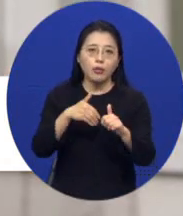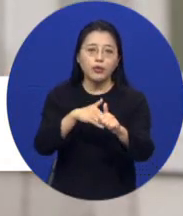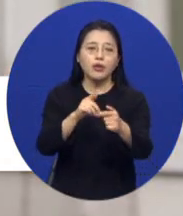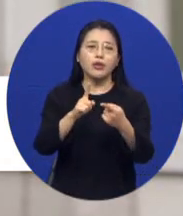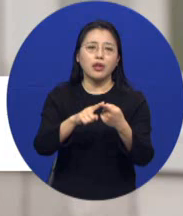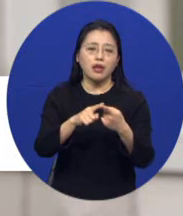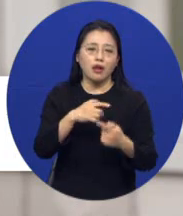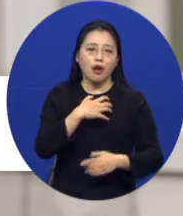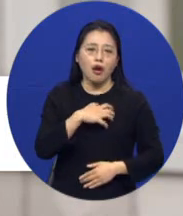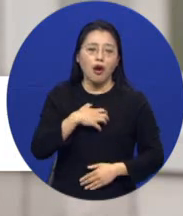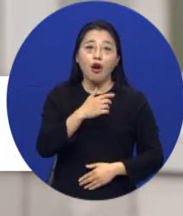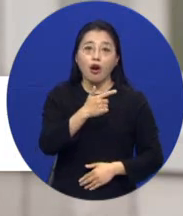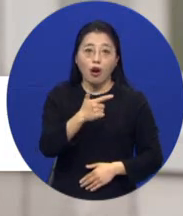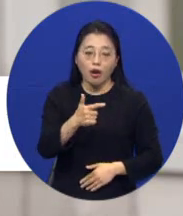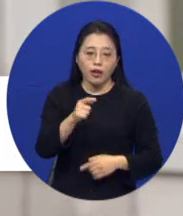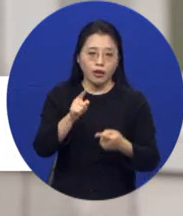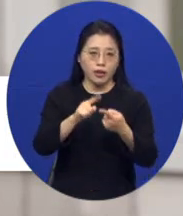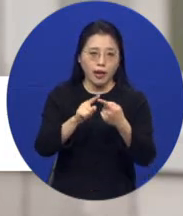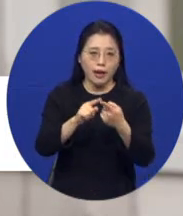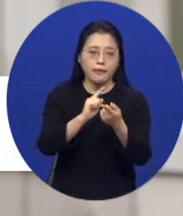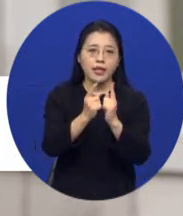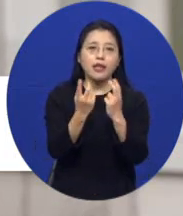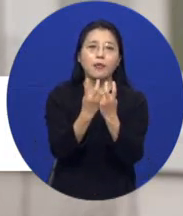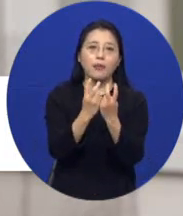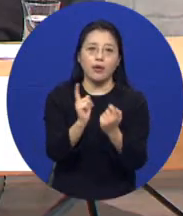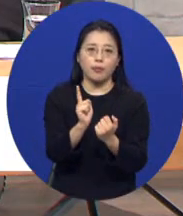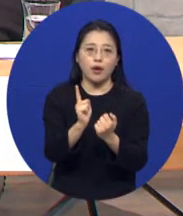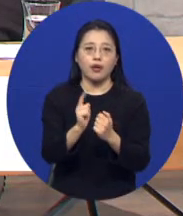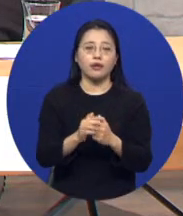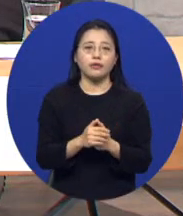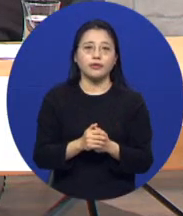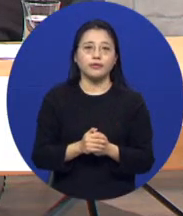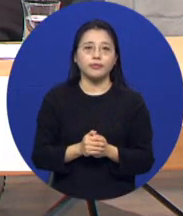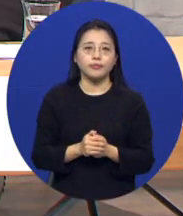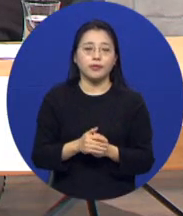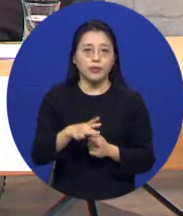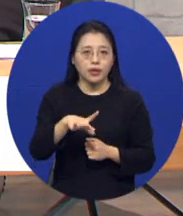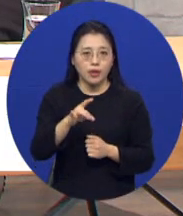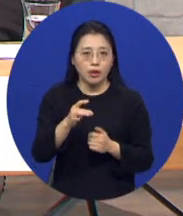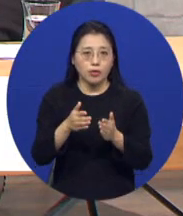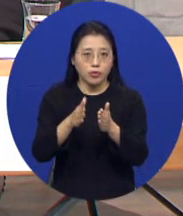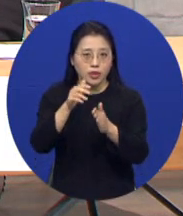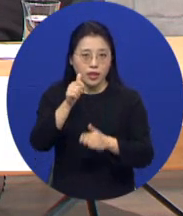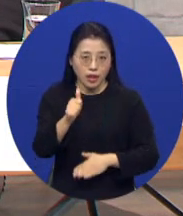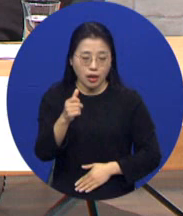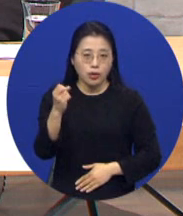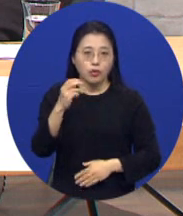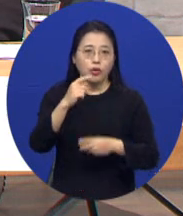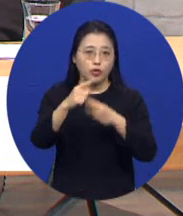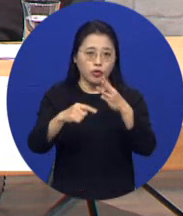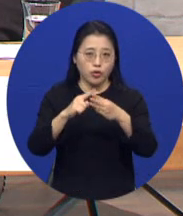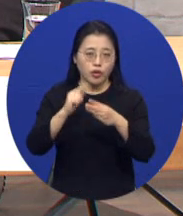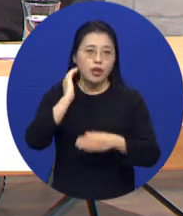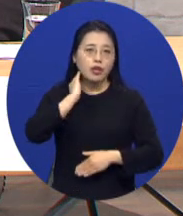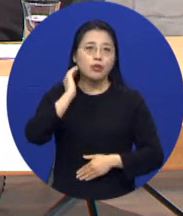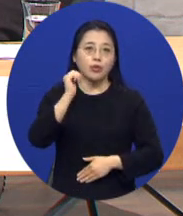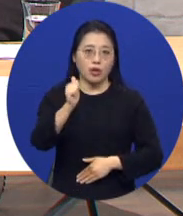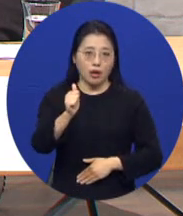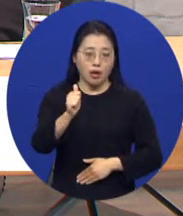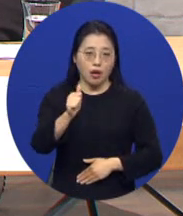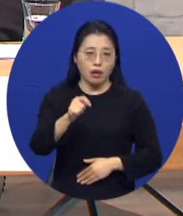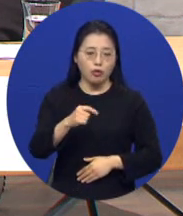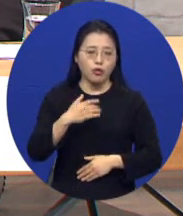많거든요 앞으로 어떤 대책 필요하다고 보십니까 일단 제주도지사 그리고 윤석열 대통령께서